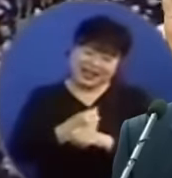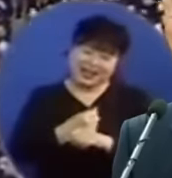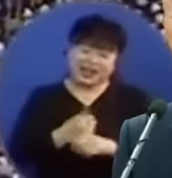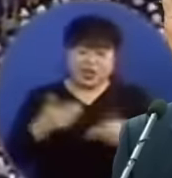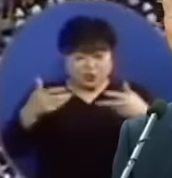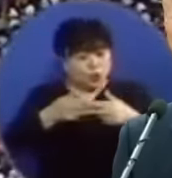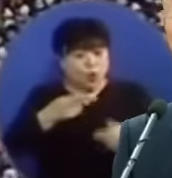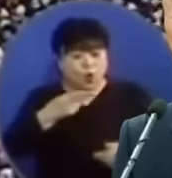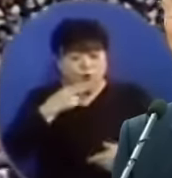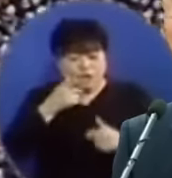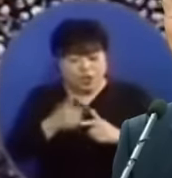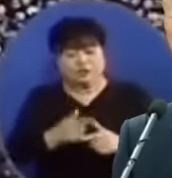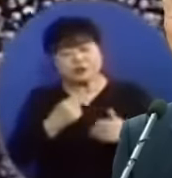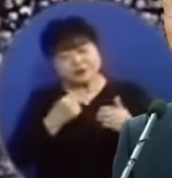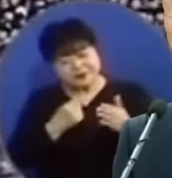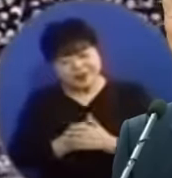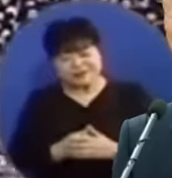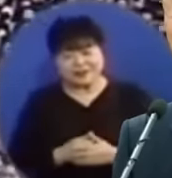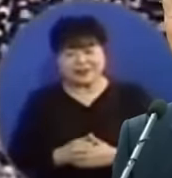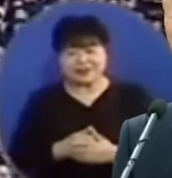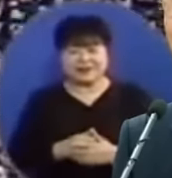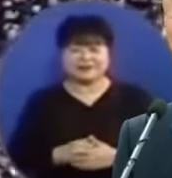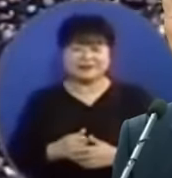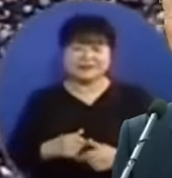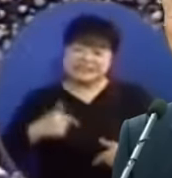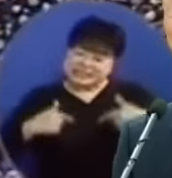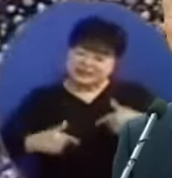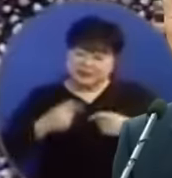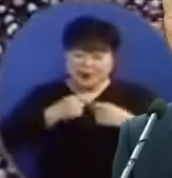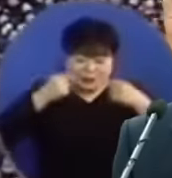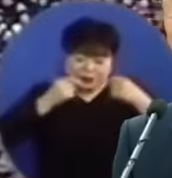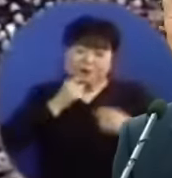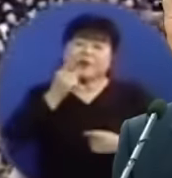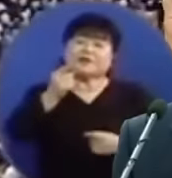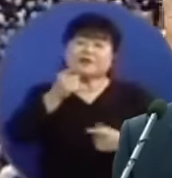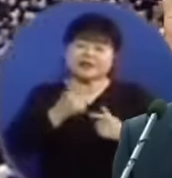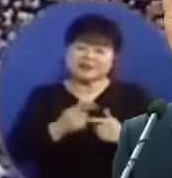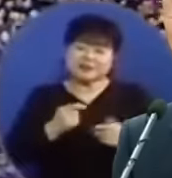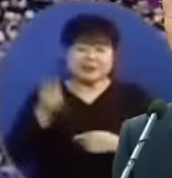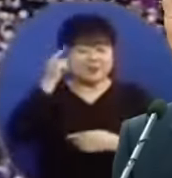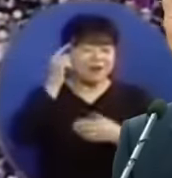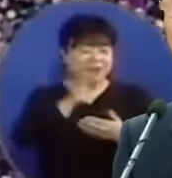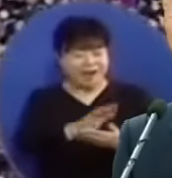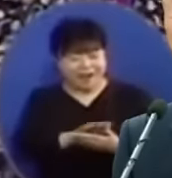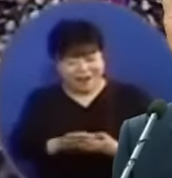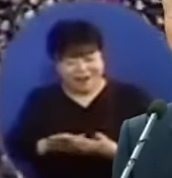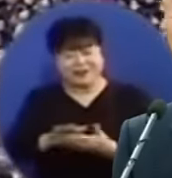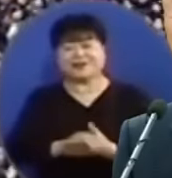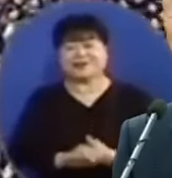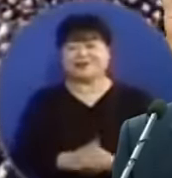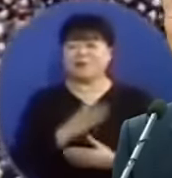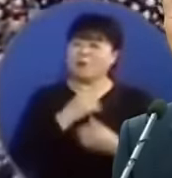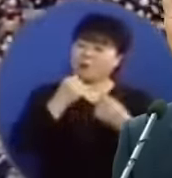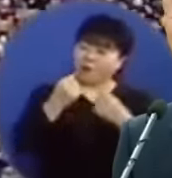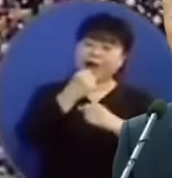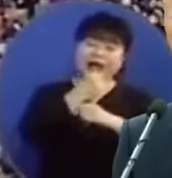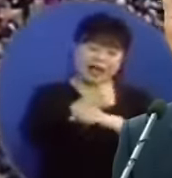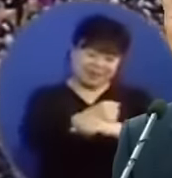조건이 없습니다. 예수님 때문에 기쁘고 즐겁습니다. 예수님 때문에 평안하고